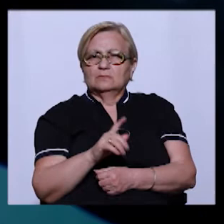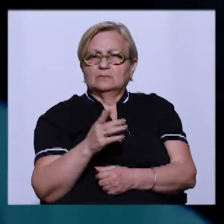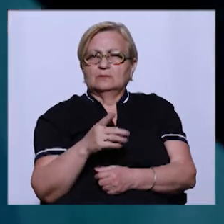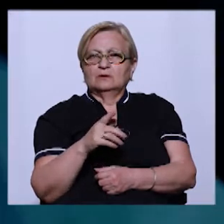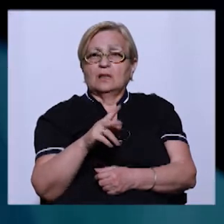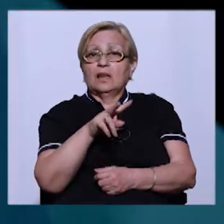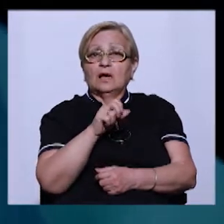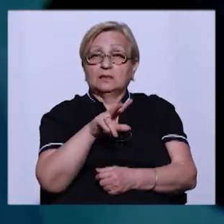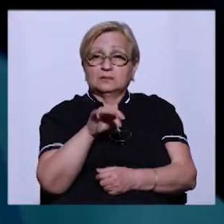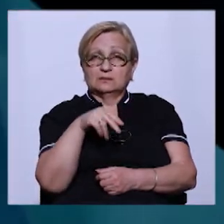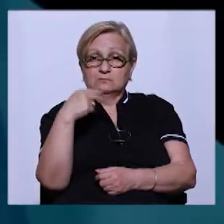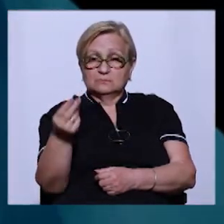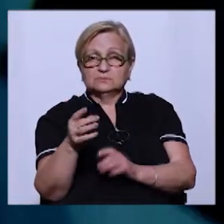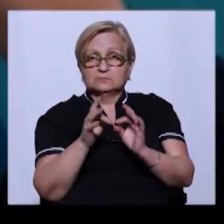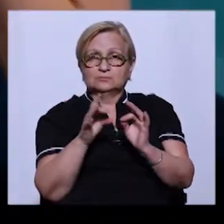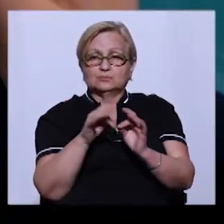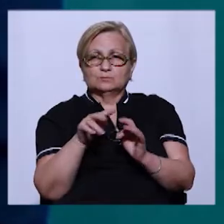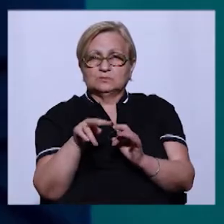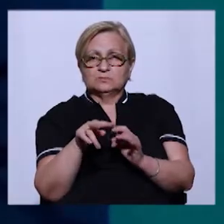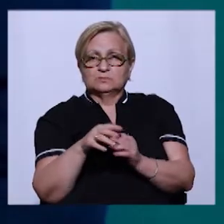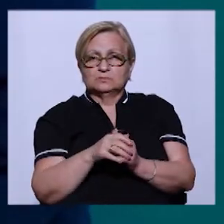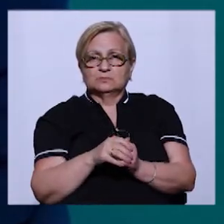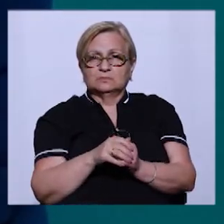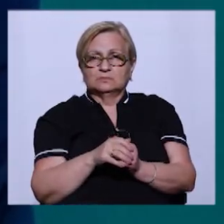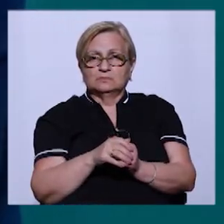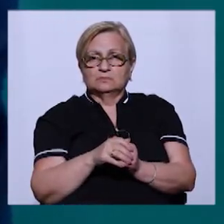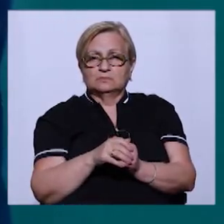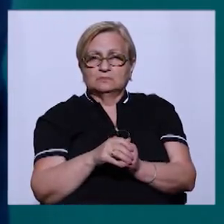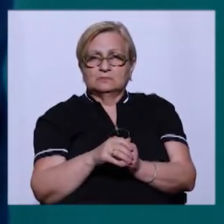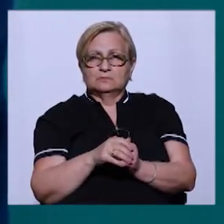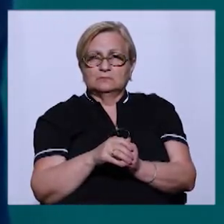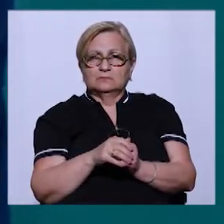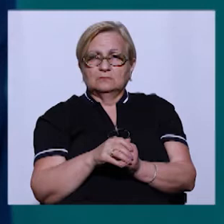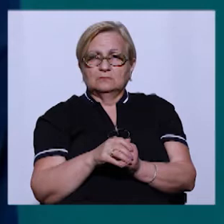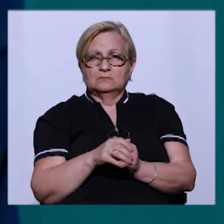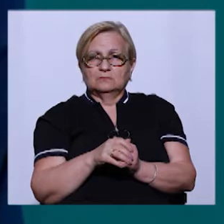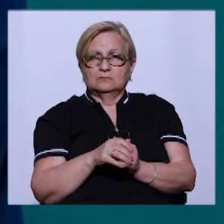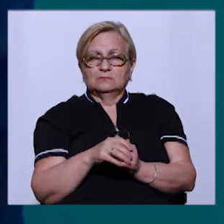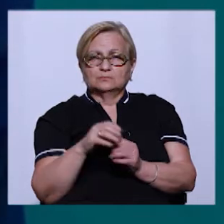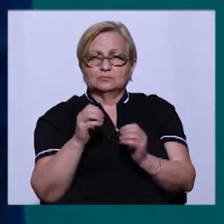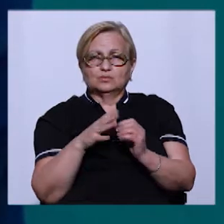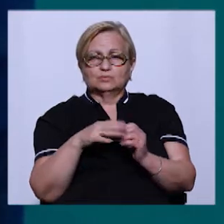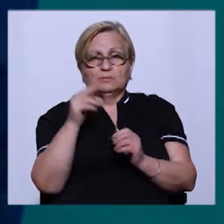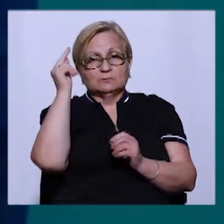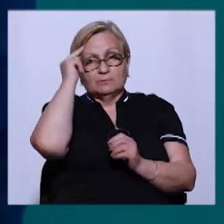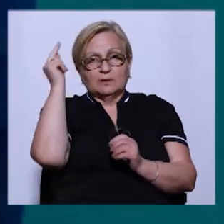მისებს 15 ლარს 15 ფანქარს კარგი და აჰა 15 ფანქარს